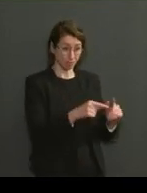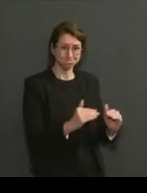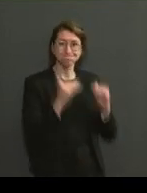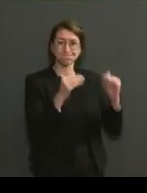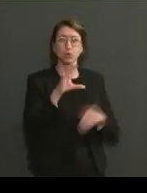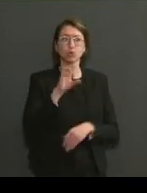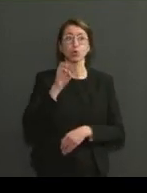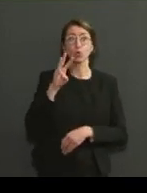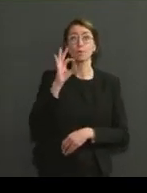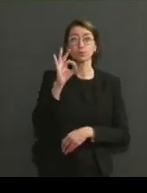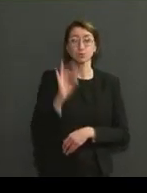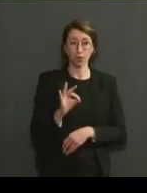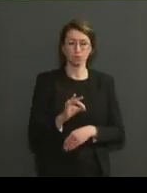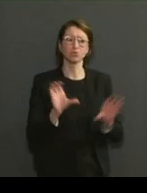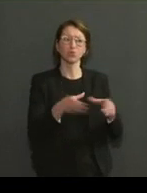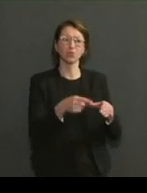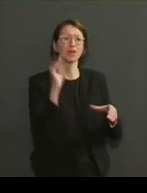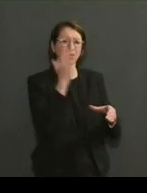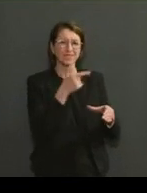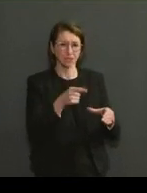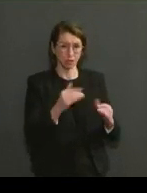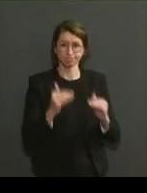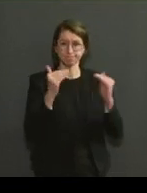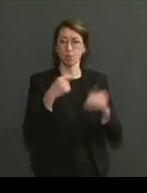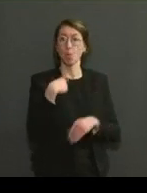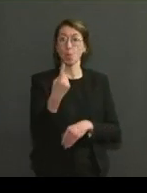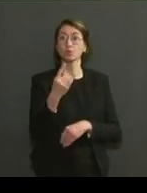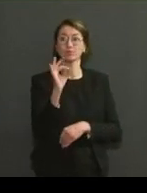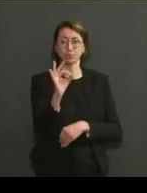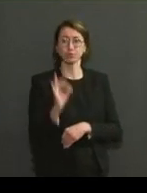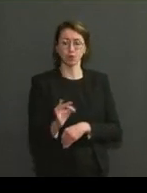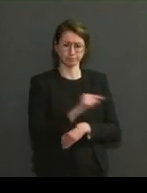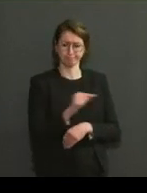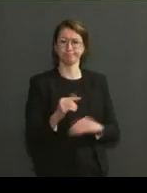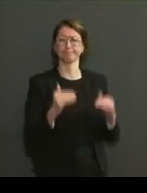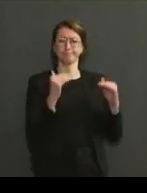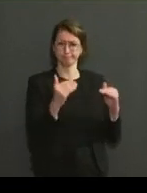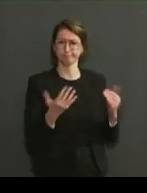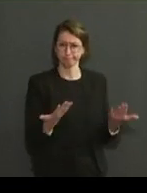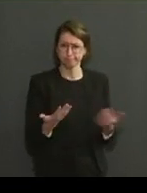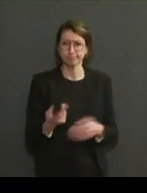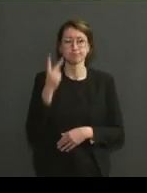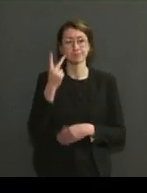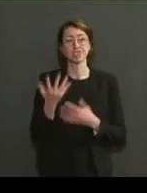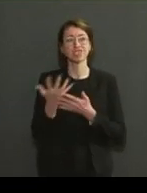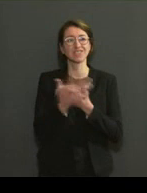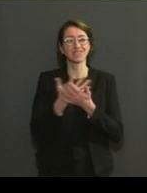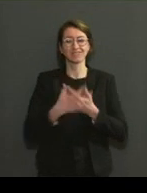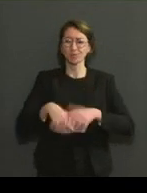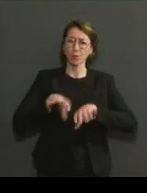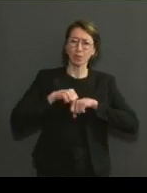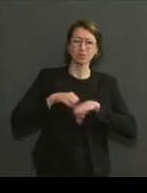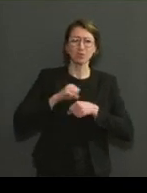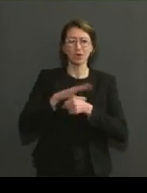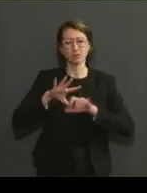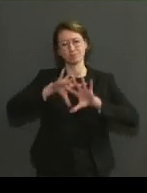les seconds. Ils constituent ainsi ensemble actuellement 14% du total des contaminations, ce qui est du